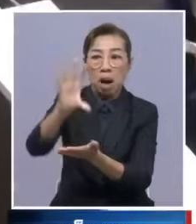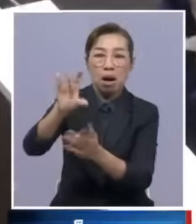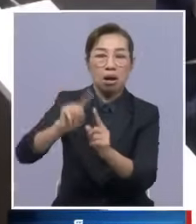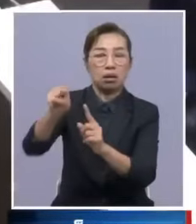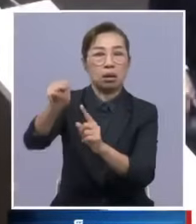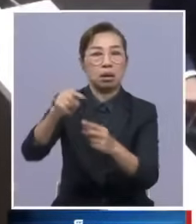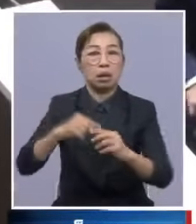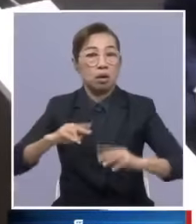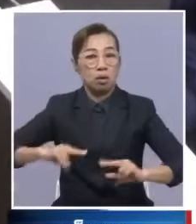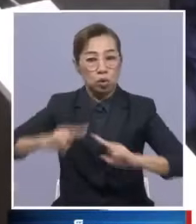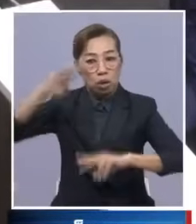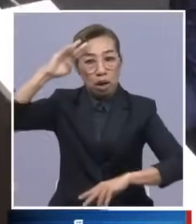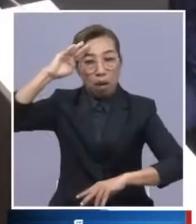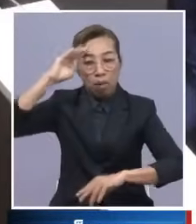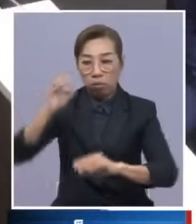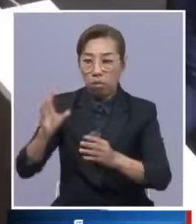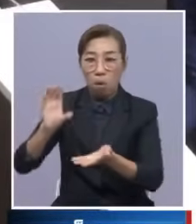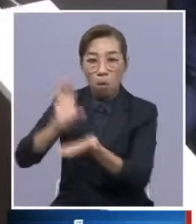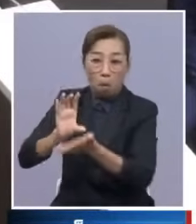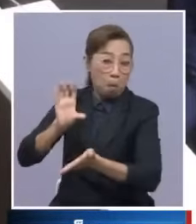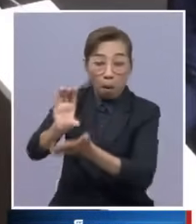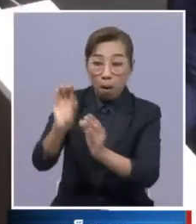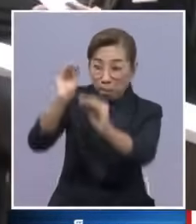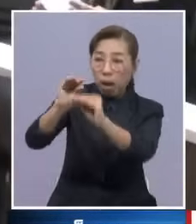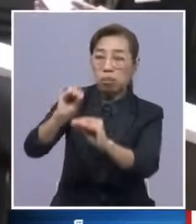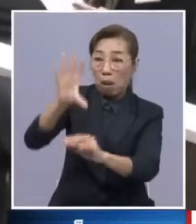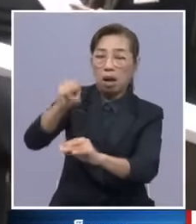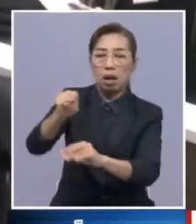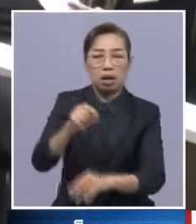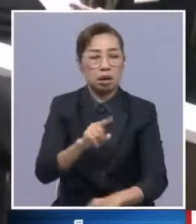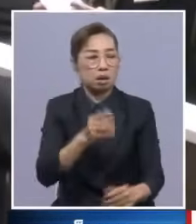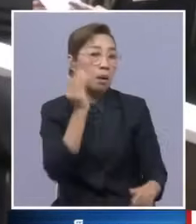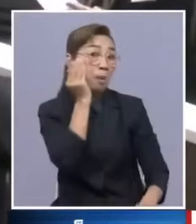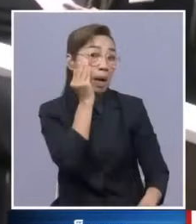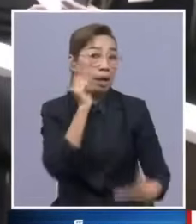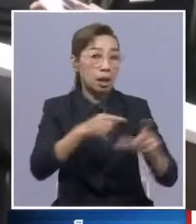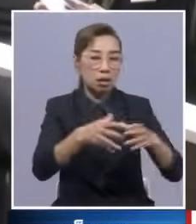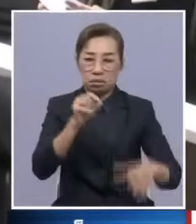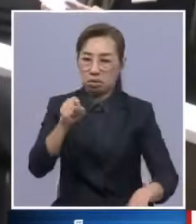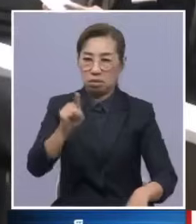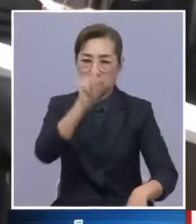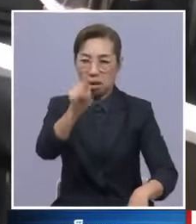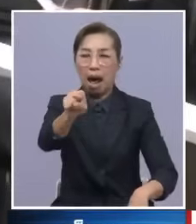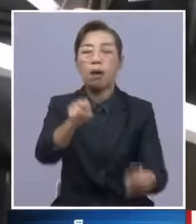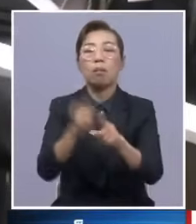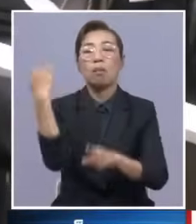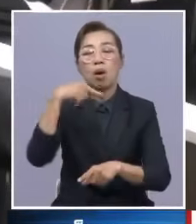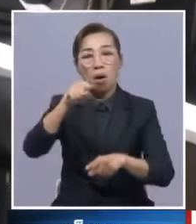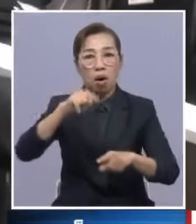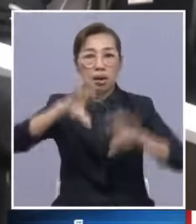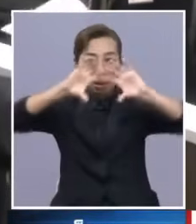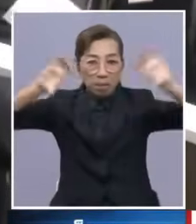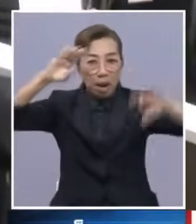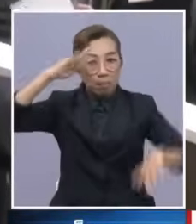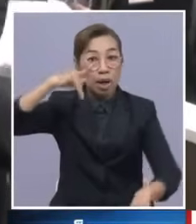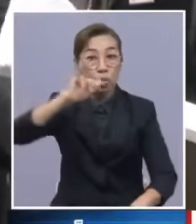หมายสิริกัญญาก็ตั้งข้อสังเกตว่าเอ๊ะทำไมก่อนหน้านี้เพื่อไทยเป็นฝ่ายค้านเนี่ยไปจ้องตรวจสอบรัฐบาลประยุทธ์ใช่ไหมบอกว่าเออท